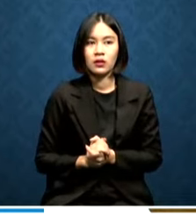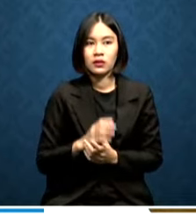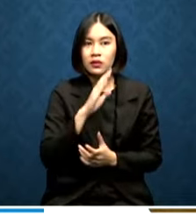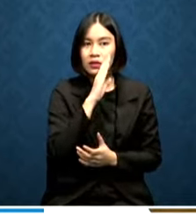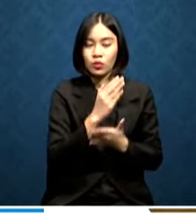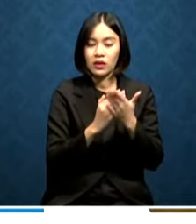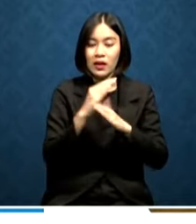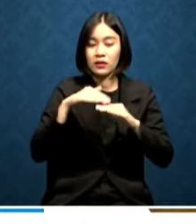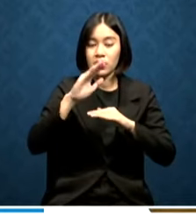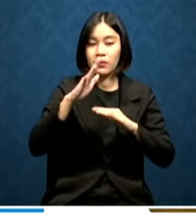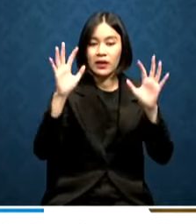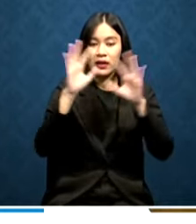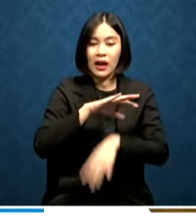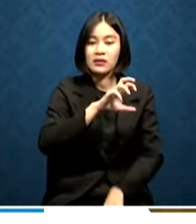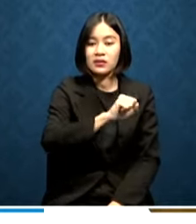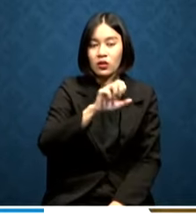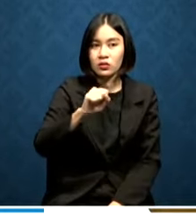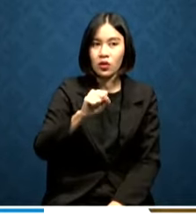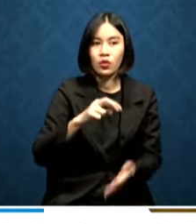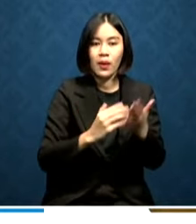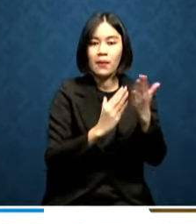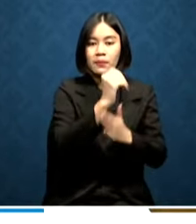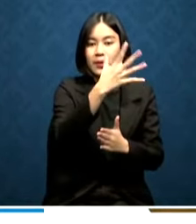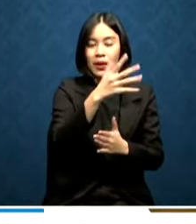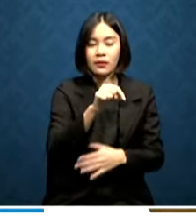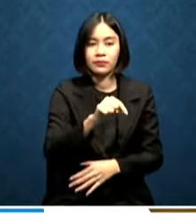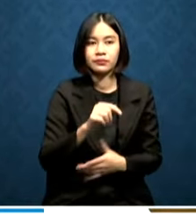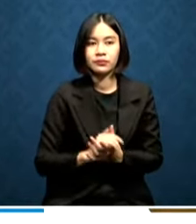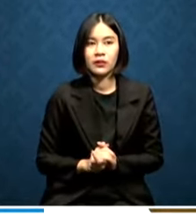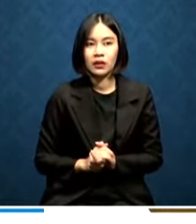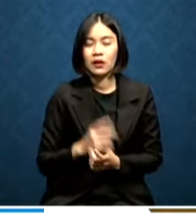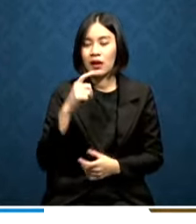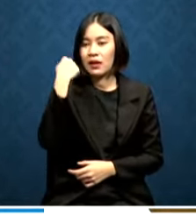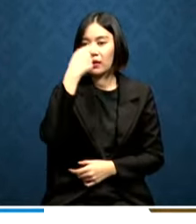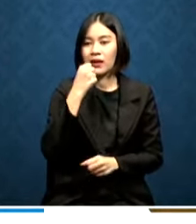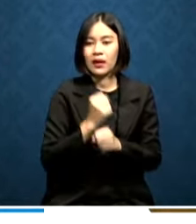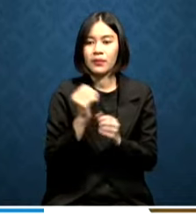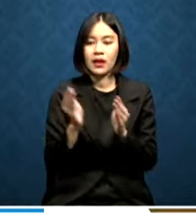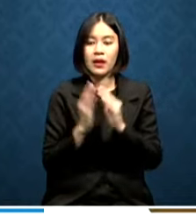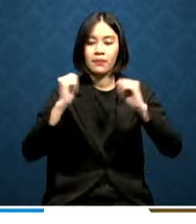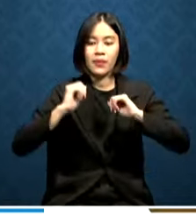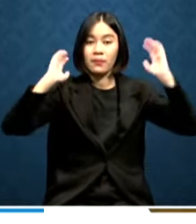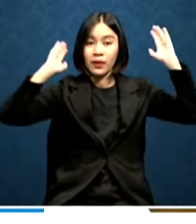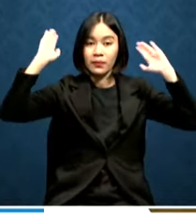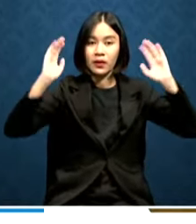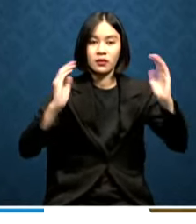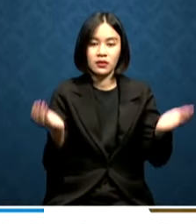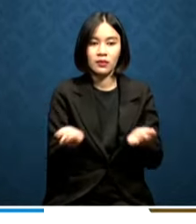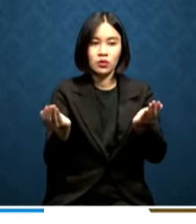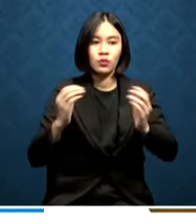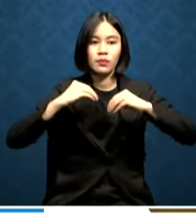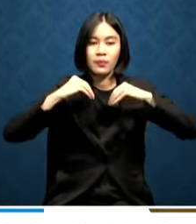นี่ยเราใช้หลักการเหมือนเลือกสส.ก็ไม่ผ่านคนที่ทำประชามติจะต้องรณรงค์ให้ผ่าน